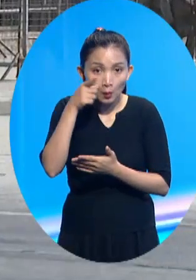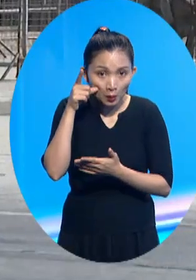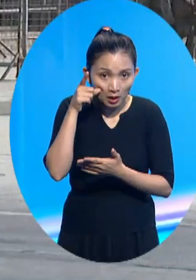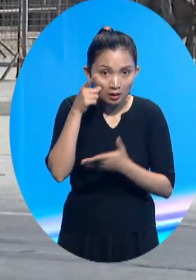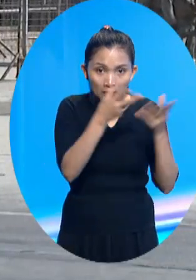và châu Âu